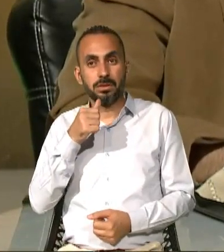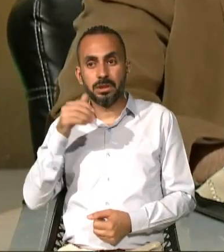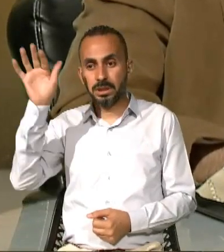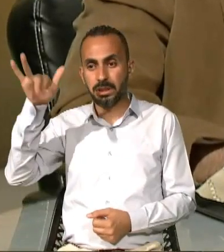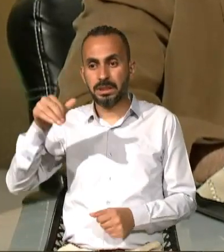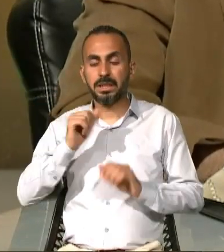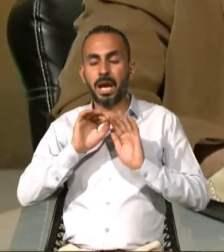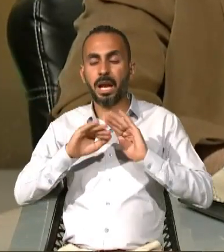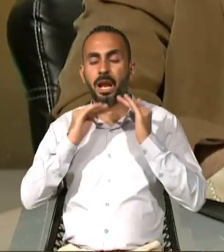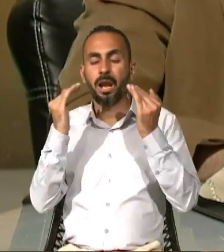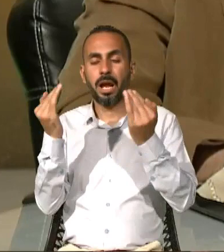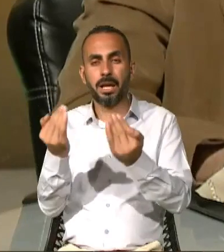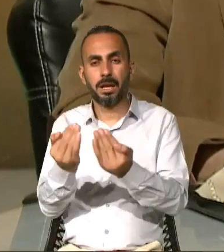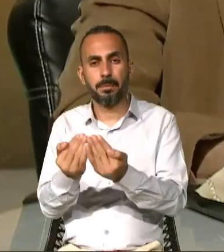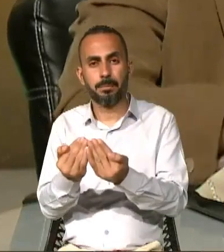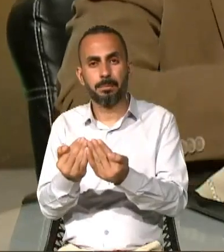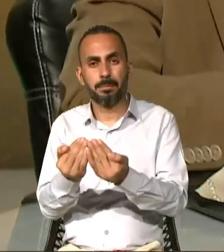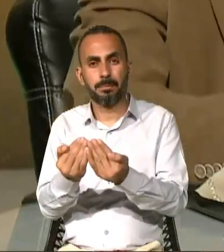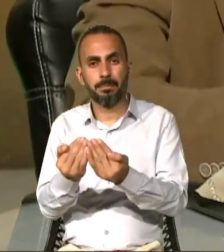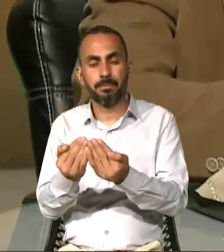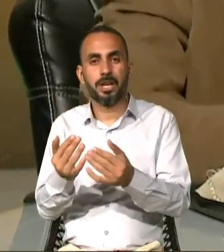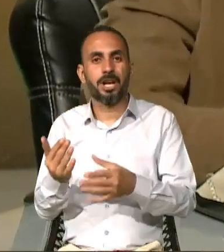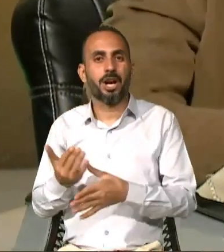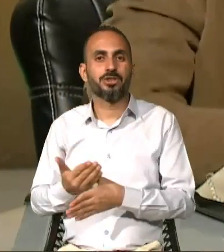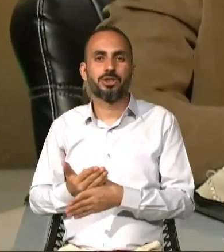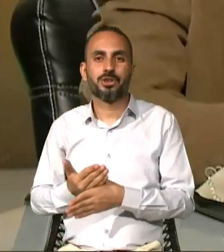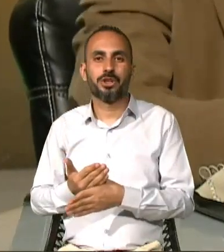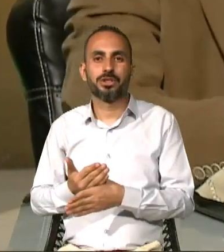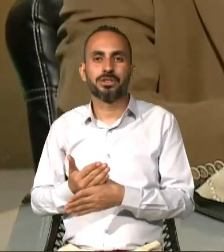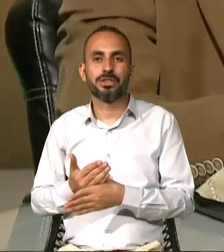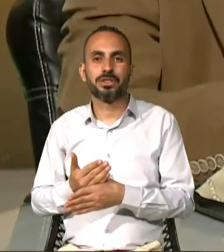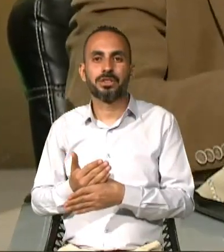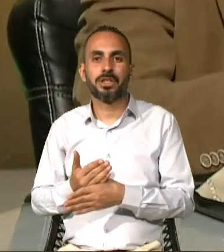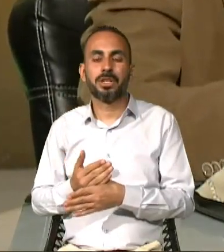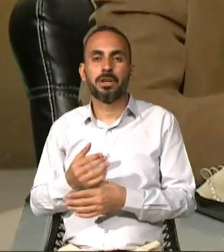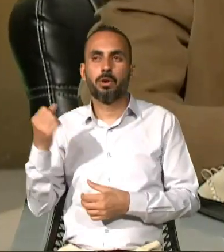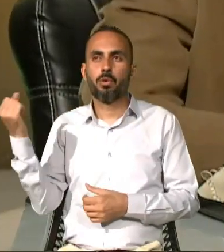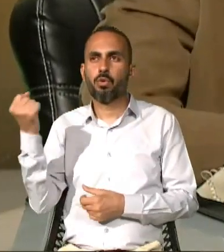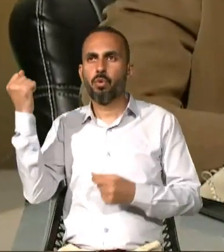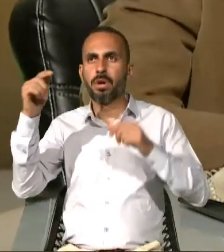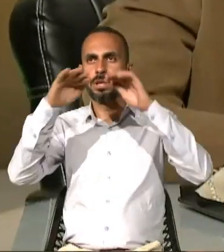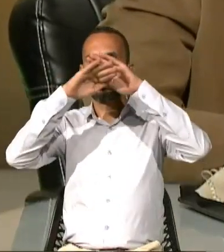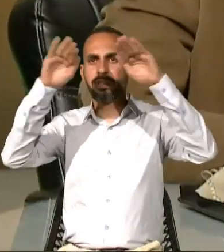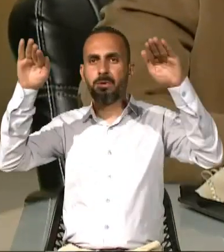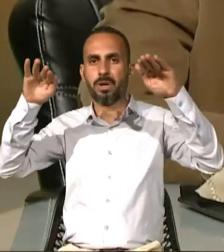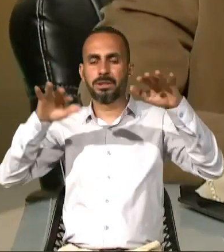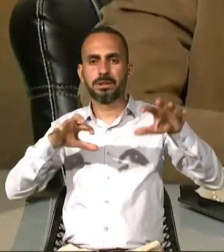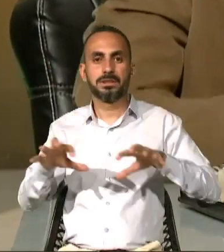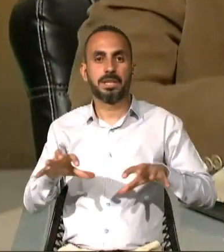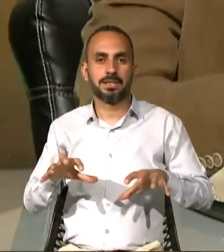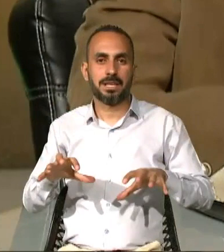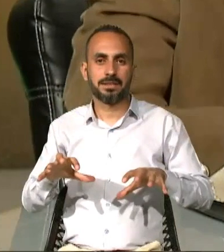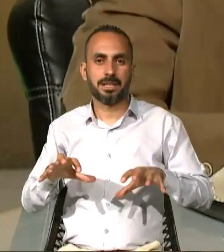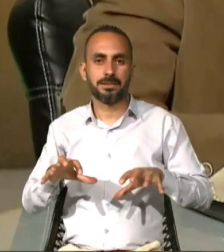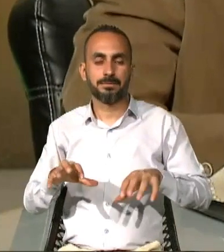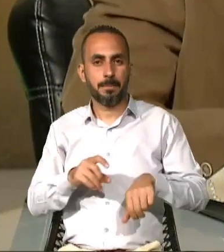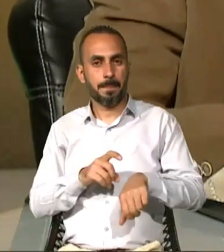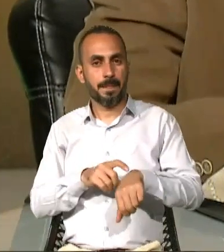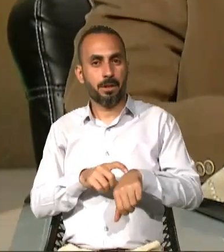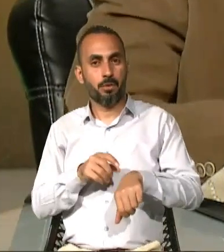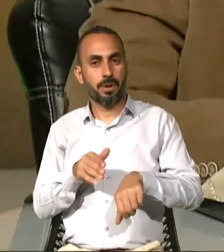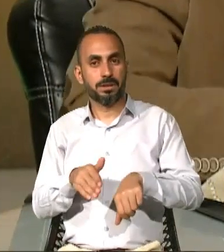المسكونة لأن قوات السماوات تتزعزع فقال الكتاب أنه الوقت ده هيبقى وقت مخيف بس ايه التشجيع